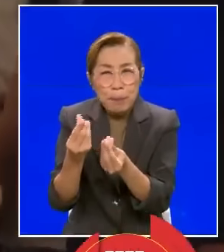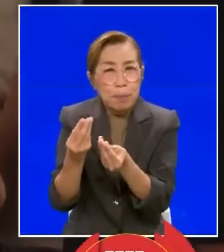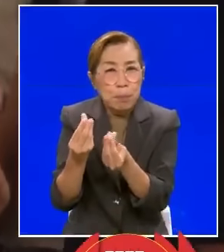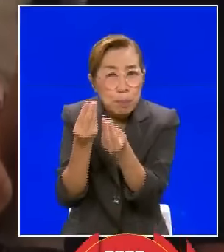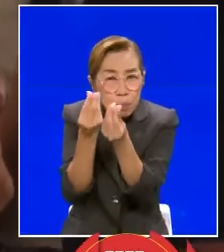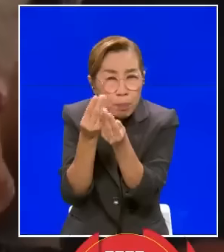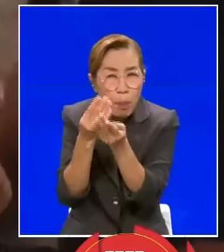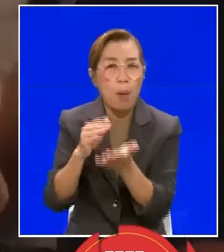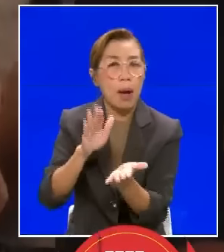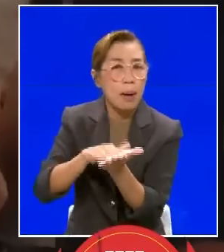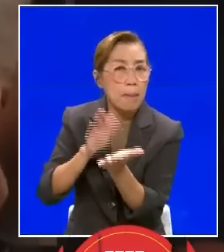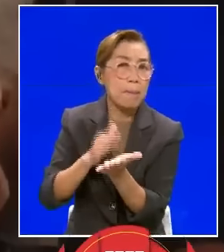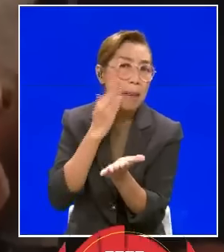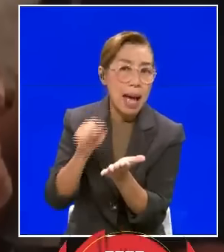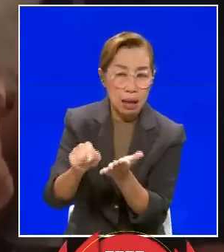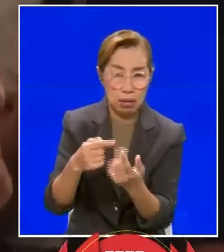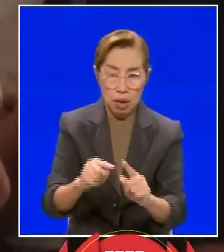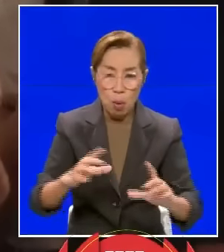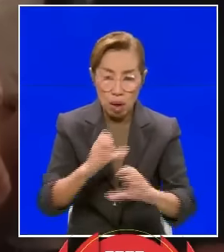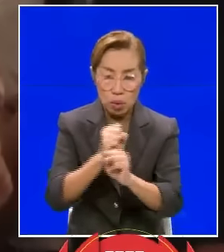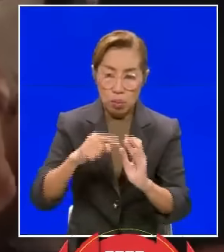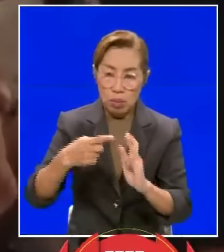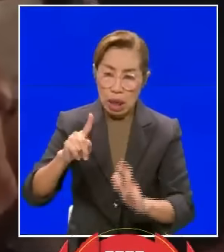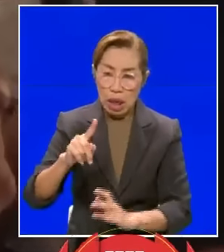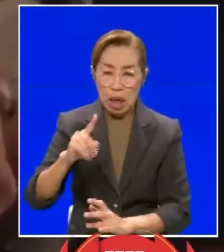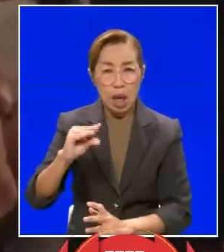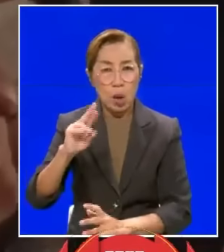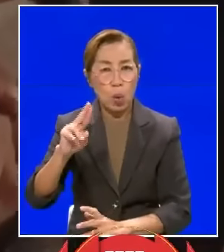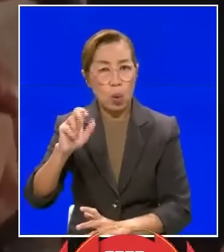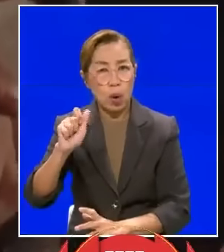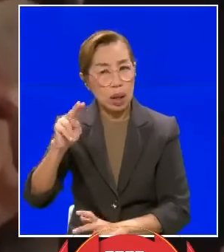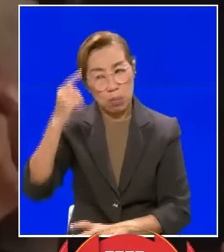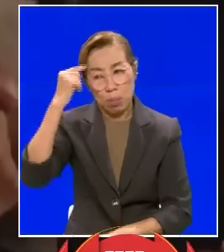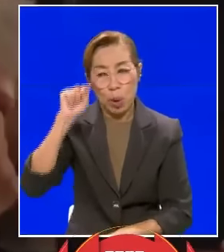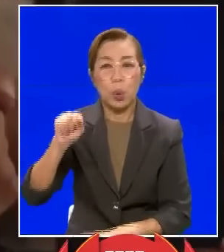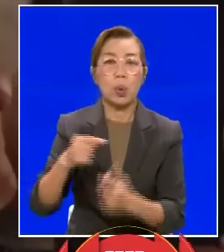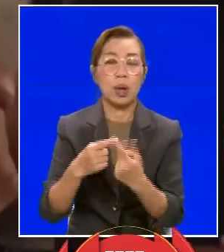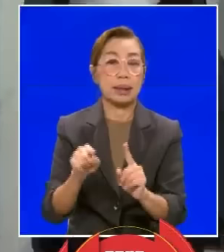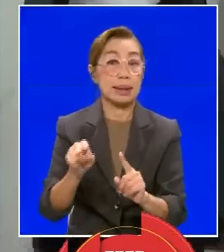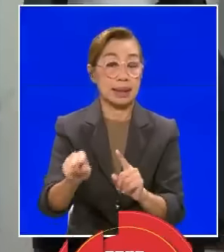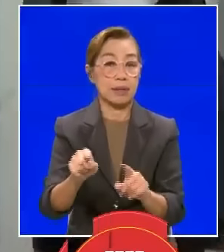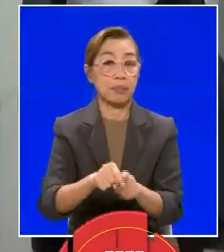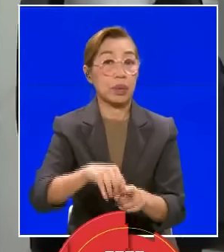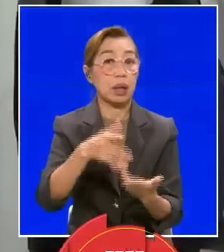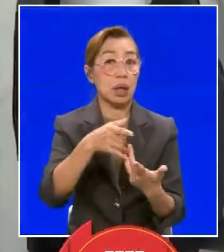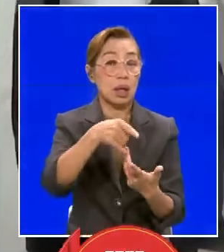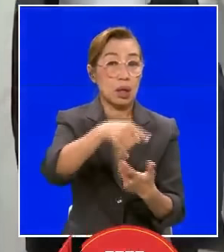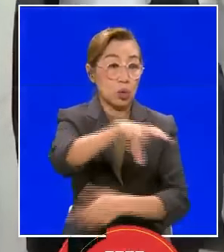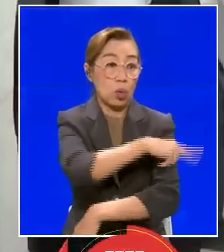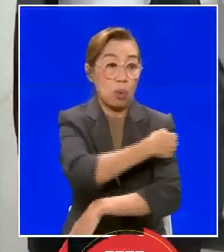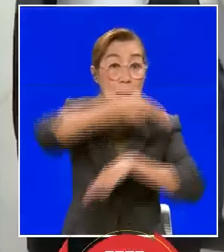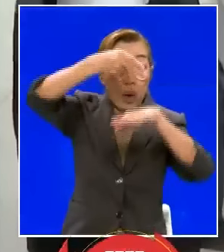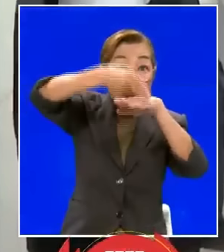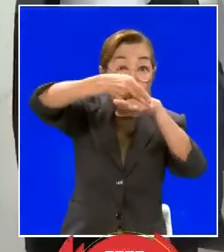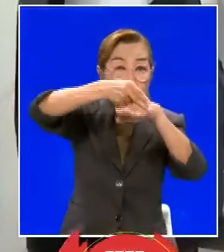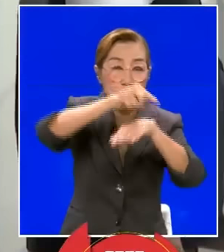ากนี้นะครับวันนี้ทางพนักงานสอบสวนครับก็ยังนัดหมายให้เจ้าหน้าที่โรงพยาบาลครับนำภาพกล้องวงจรปิดที่อยู่ในโรงพยาบาล